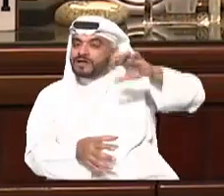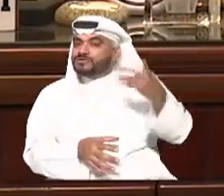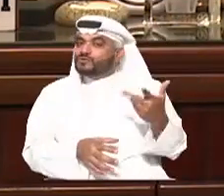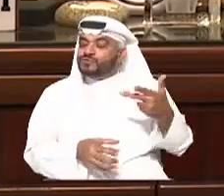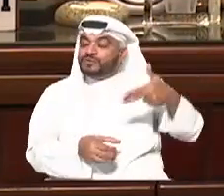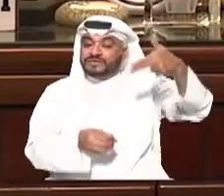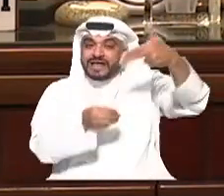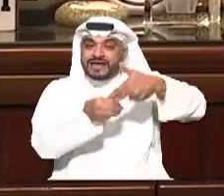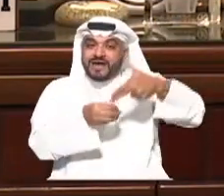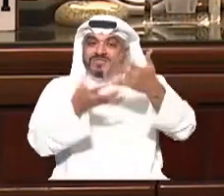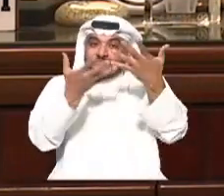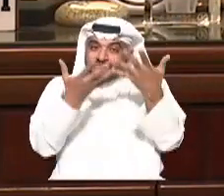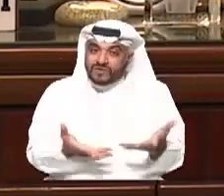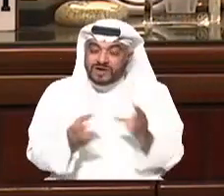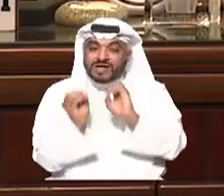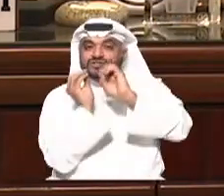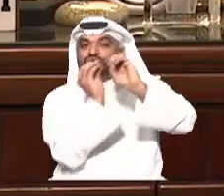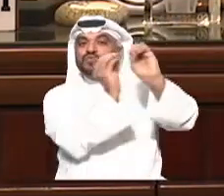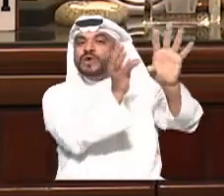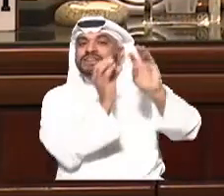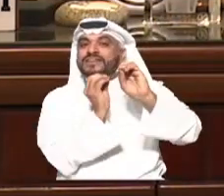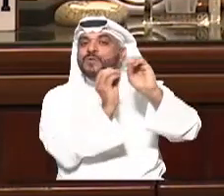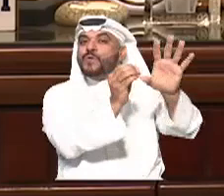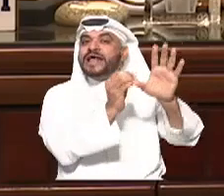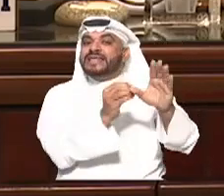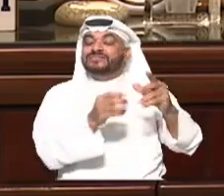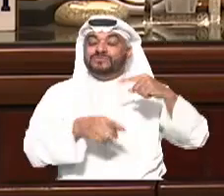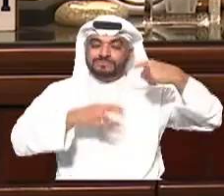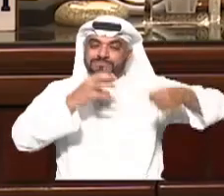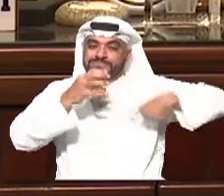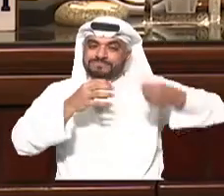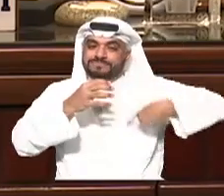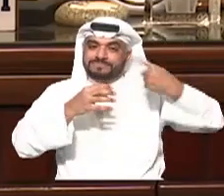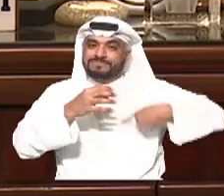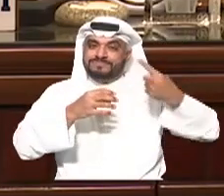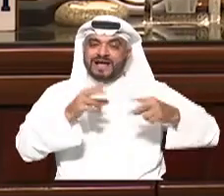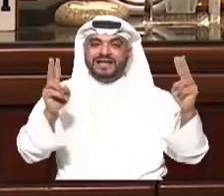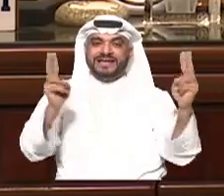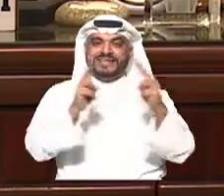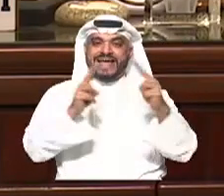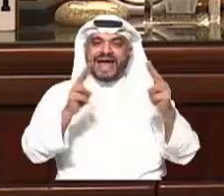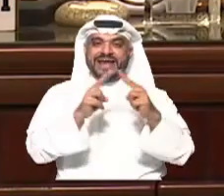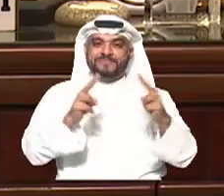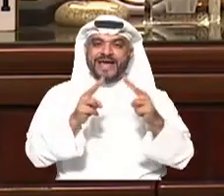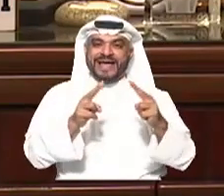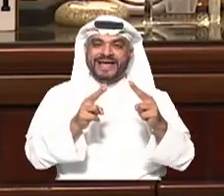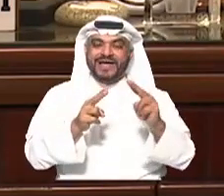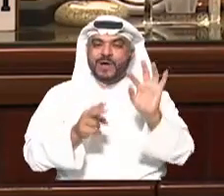توفيره لمحطة الزور في جنوب البلاد